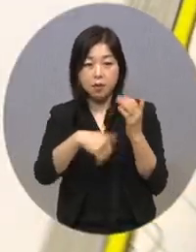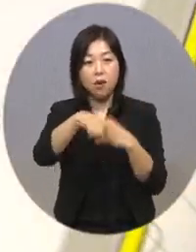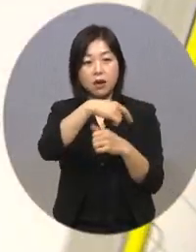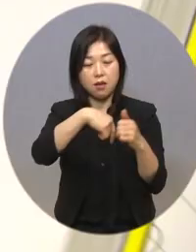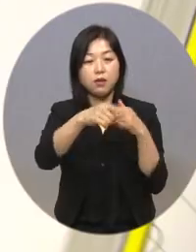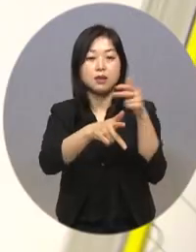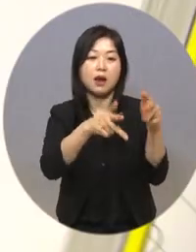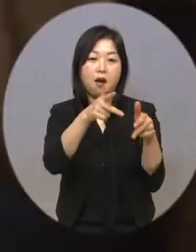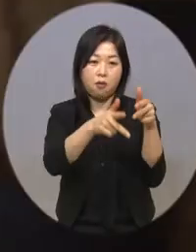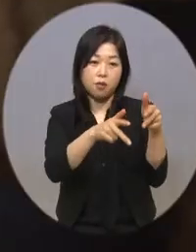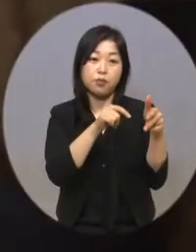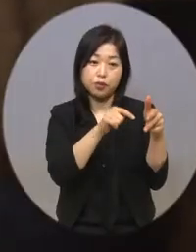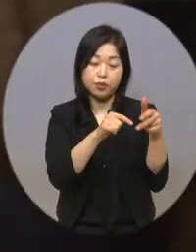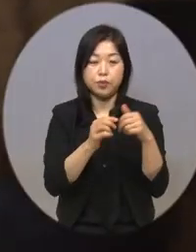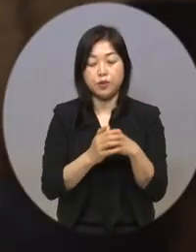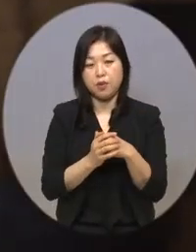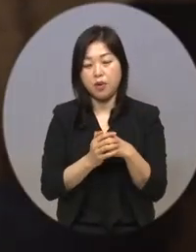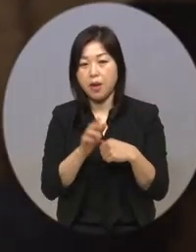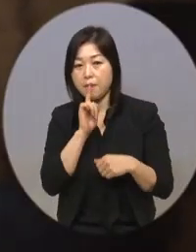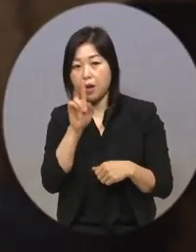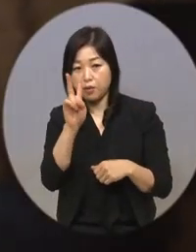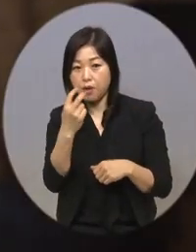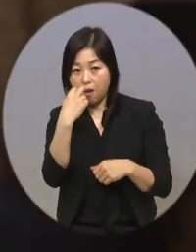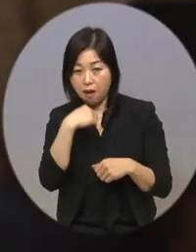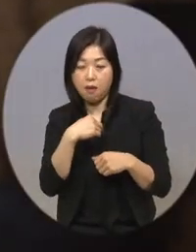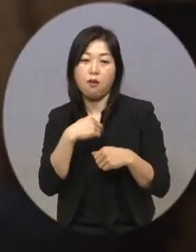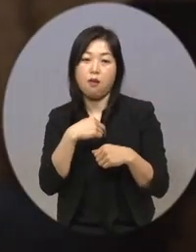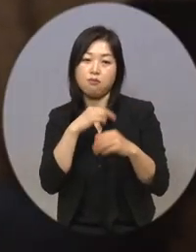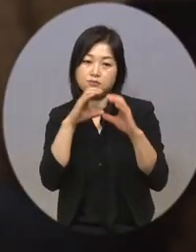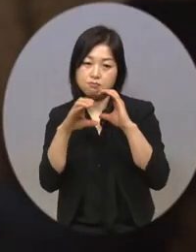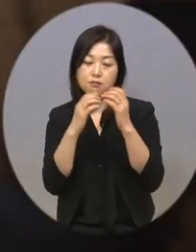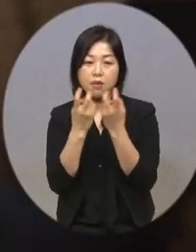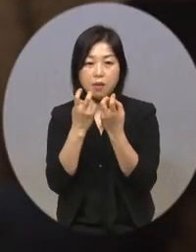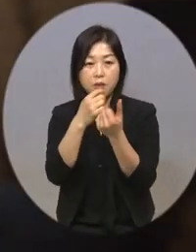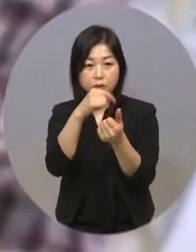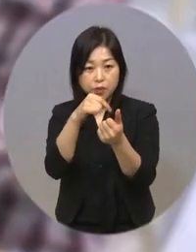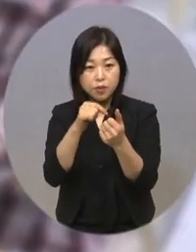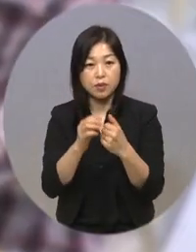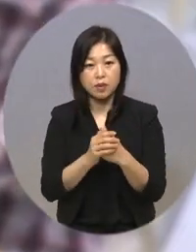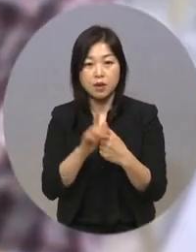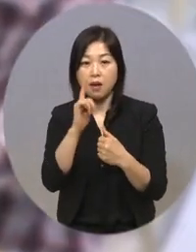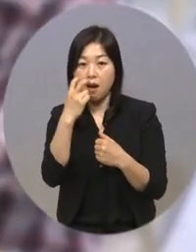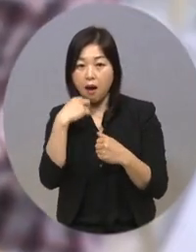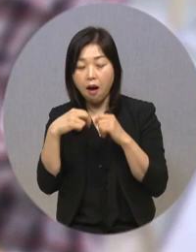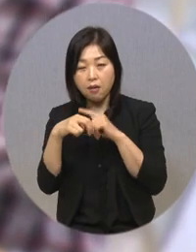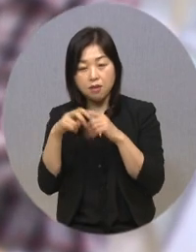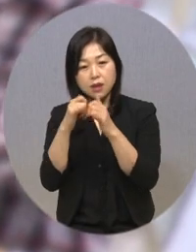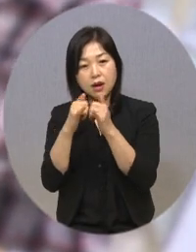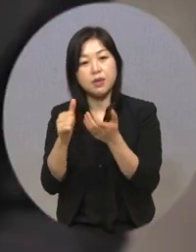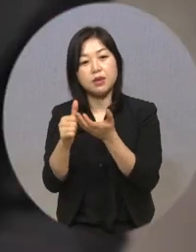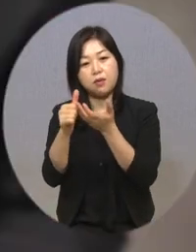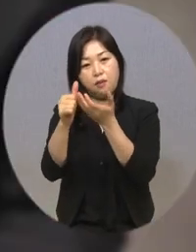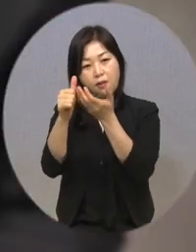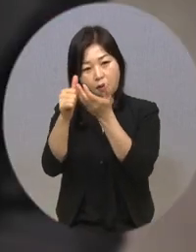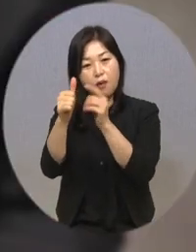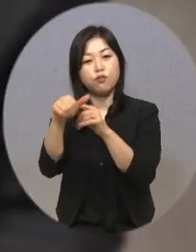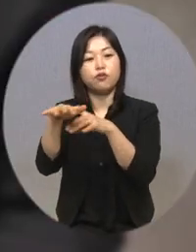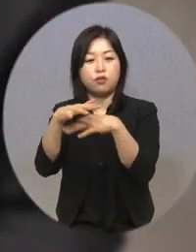통해 효과적인 이중언어 소통 방법을 교육하고 이중언어 인재 데이터베이스를 운영해